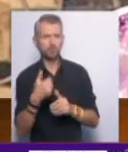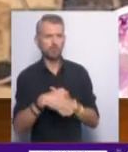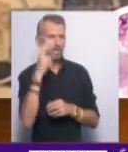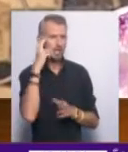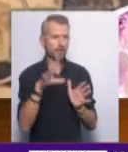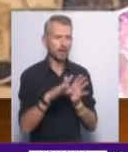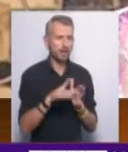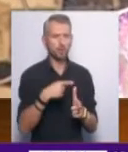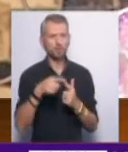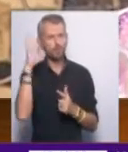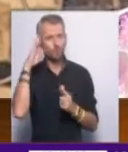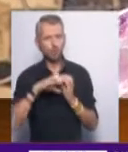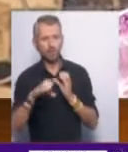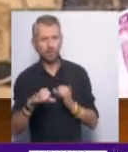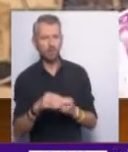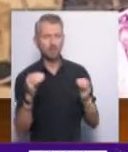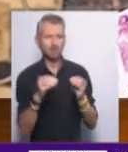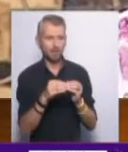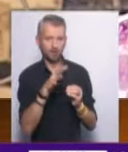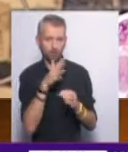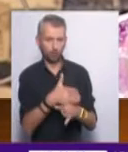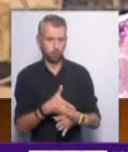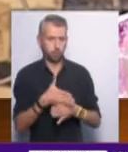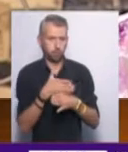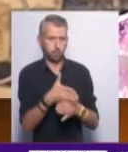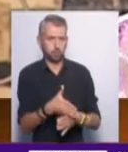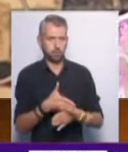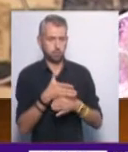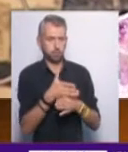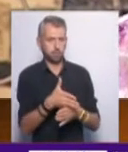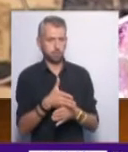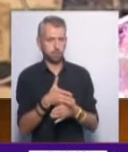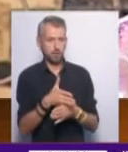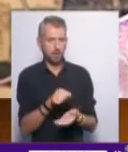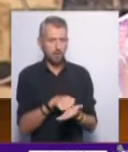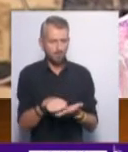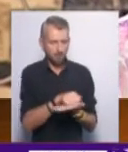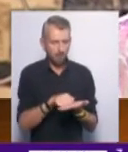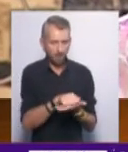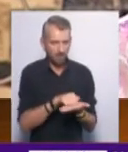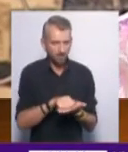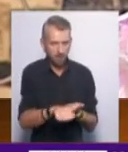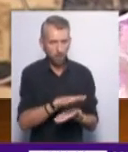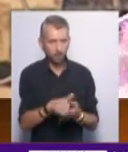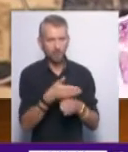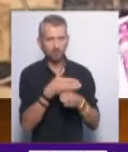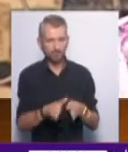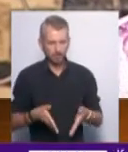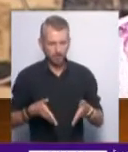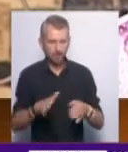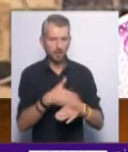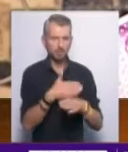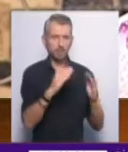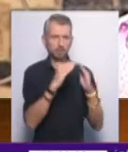чи водоканал. 10 років стояла, мабуть, не заасфальтована частина в'їзду між